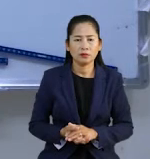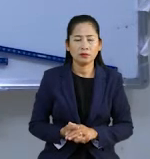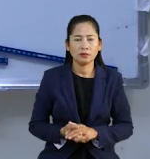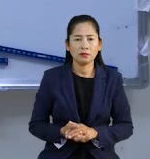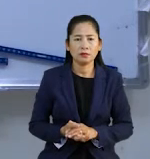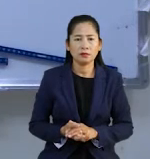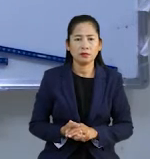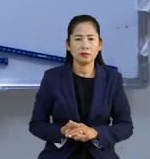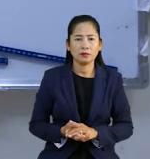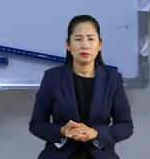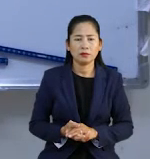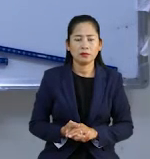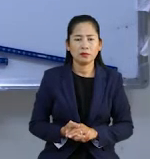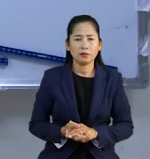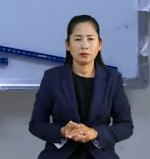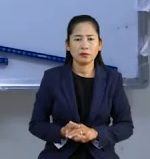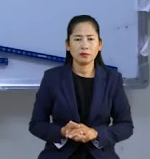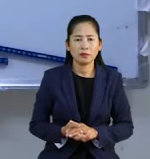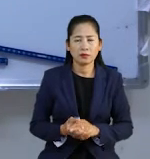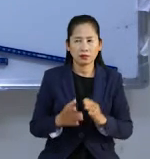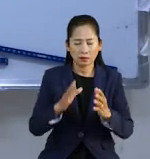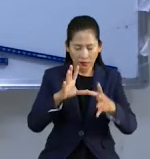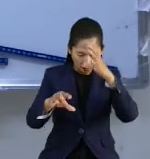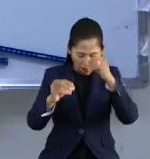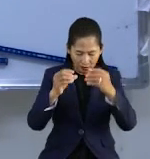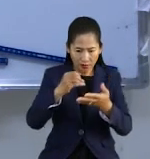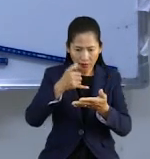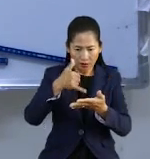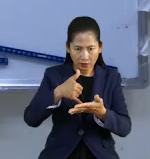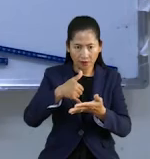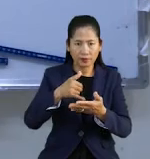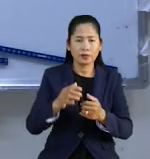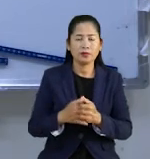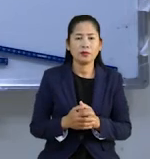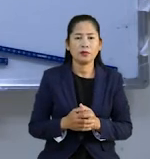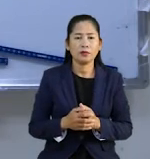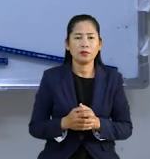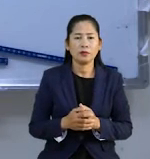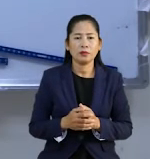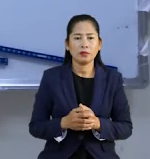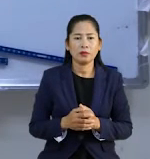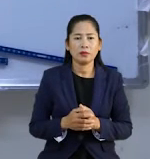นี่คือเจียคลำซาเมเรียนในยืงตาเรียนบรรโตนะทั้งไงนี้นะก่อน